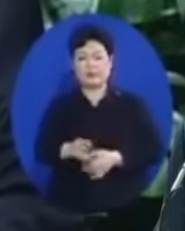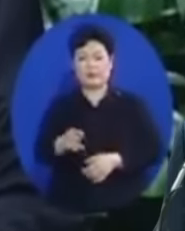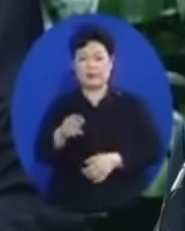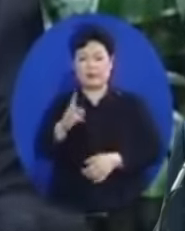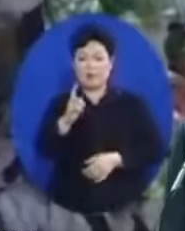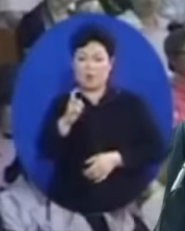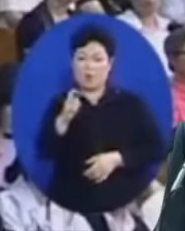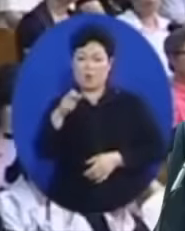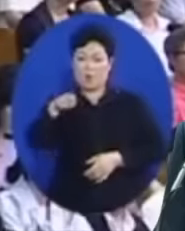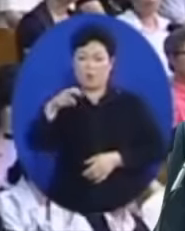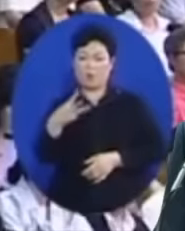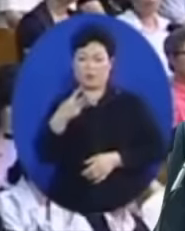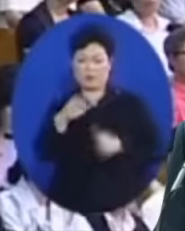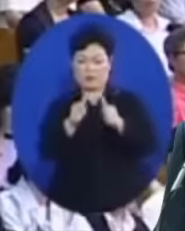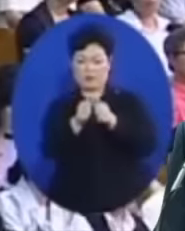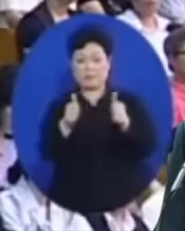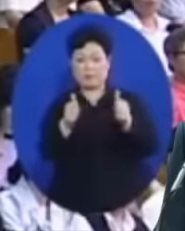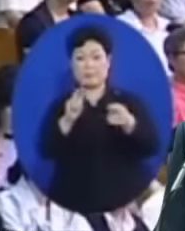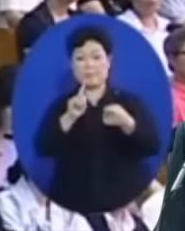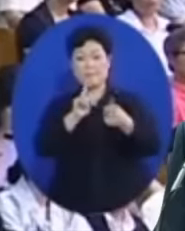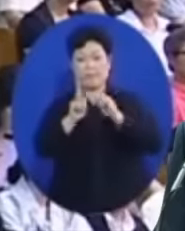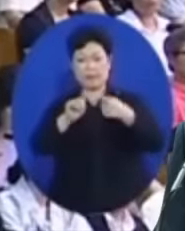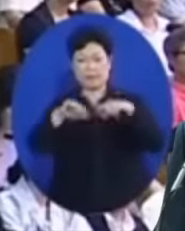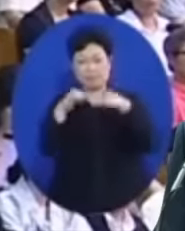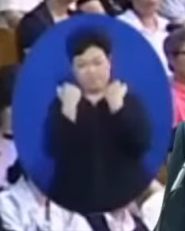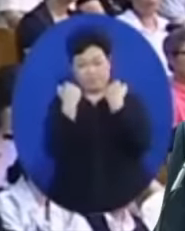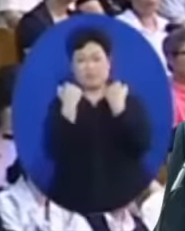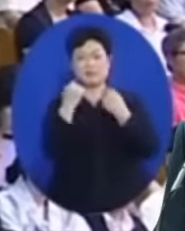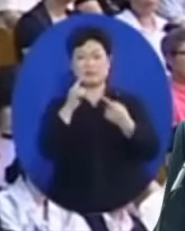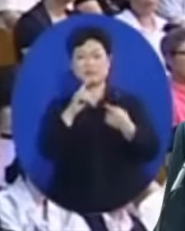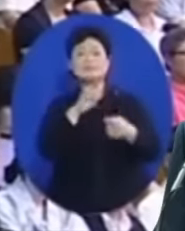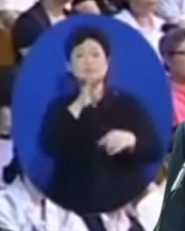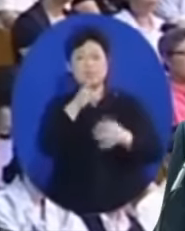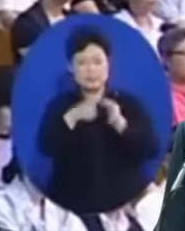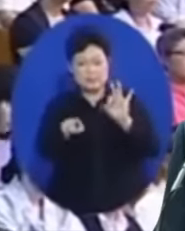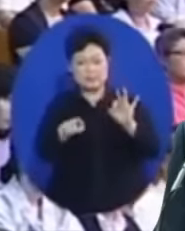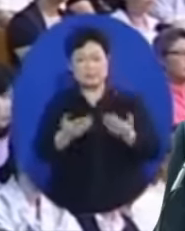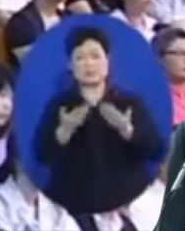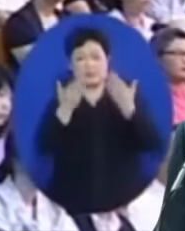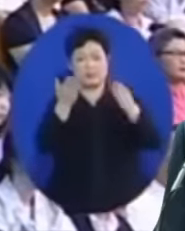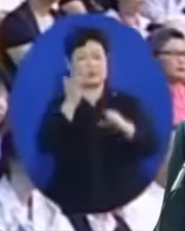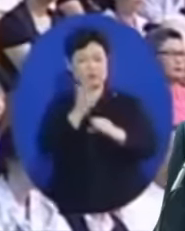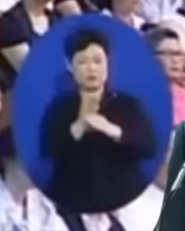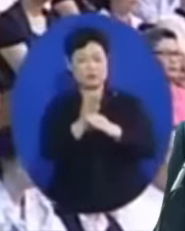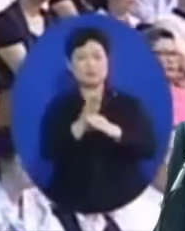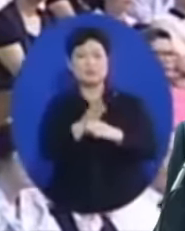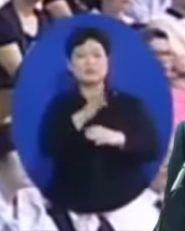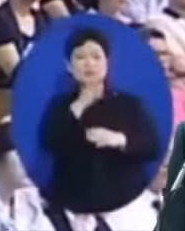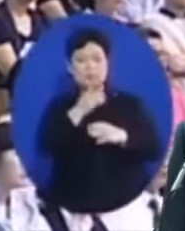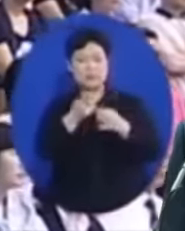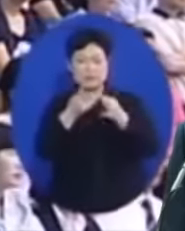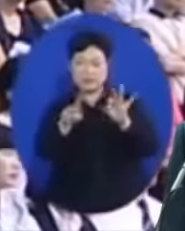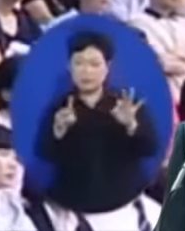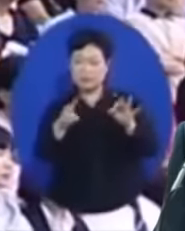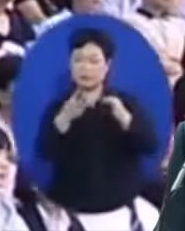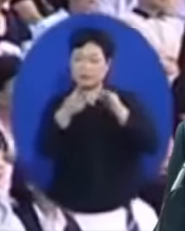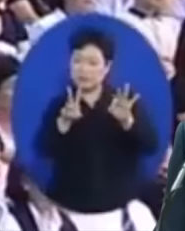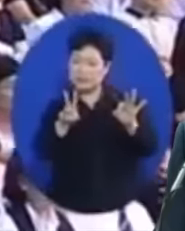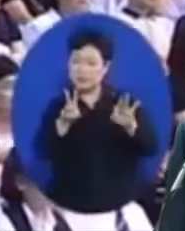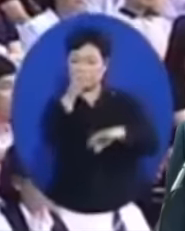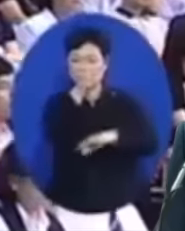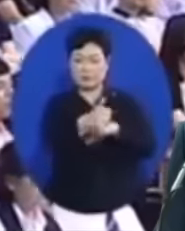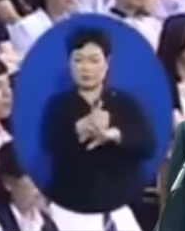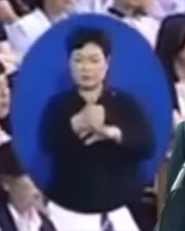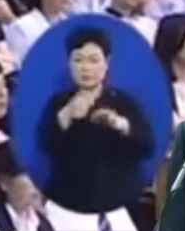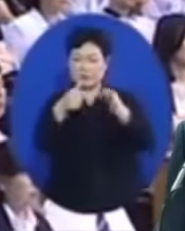말을 명심하고 실천하여 거부가 되었습니다. 특히 그는 11조를 드리다가 점차 10의 2조, 3조,